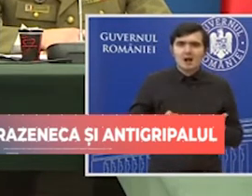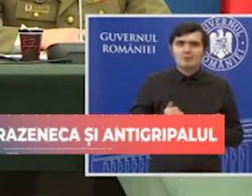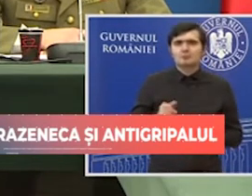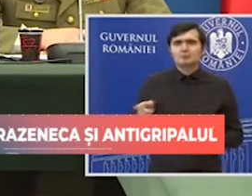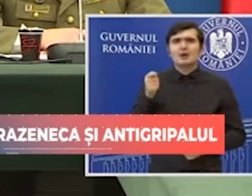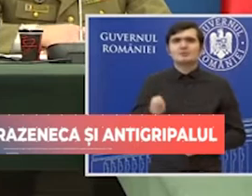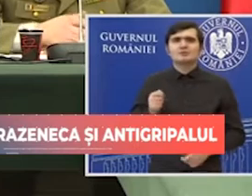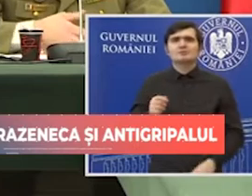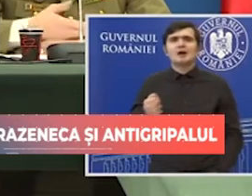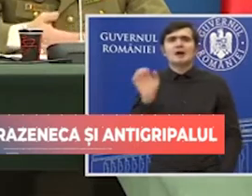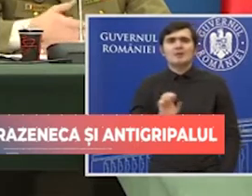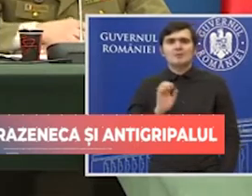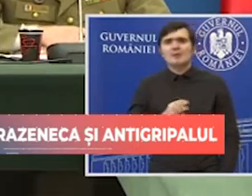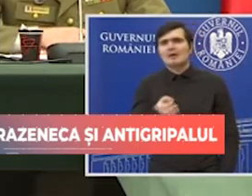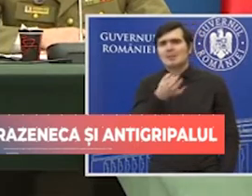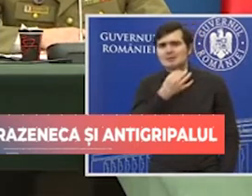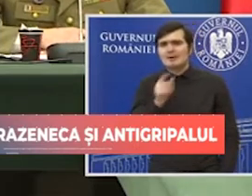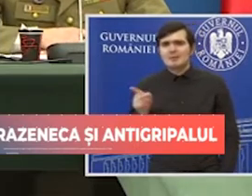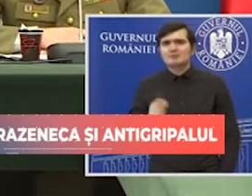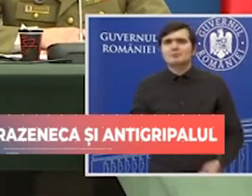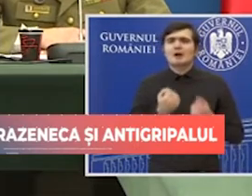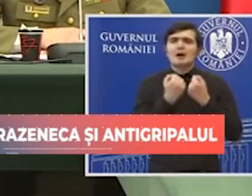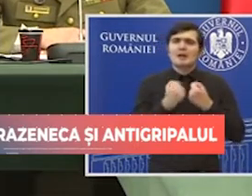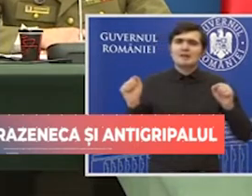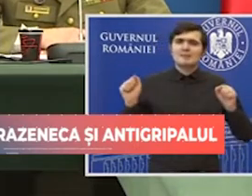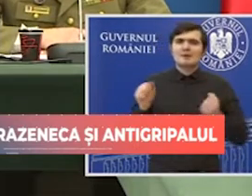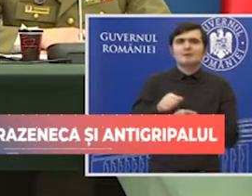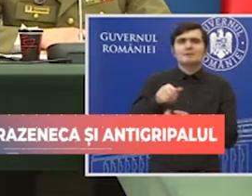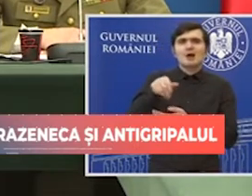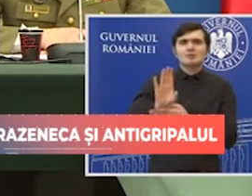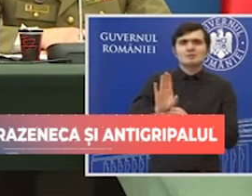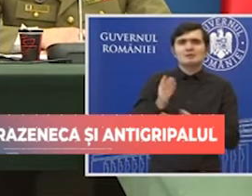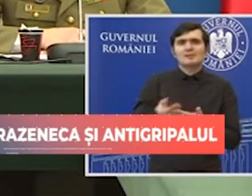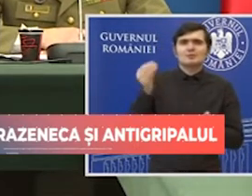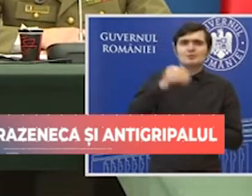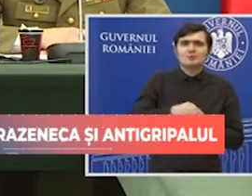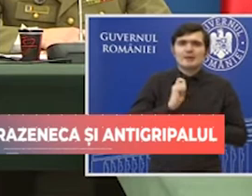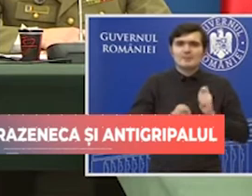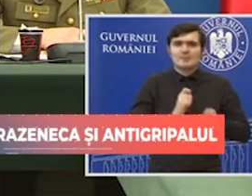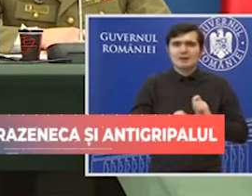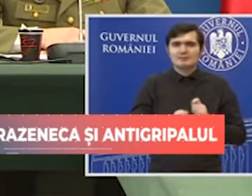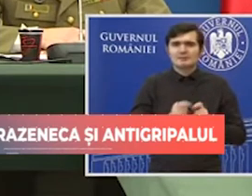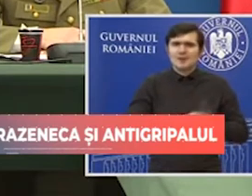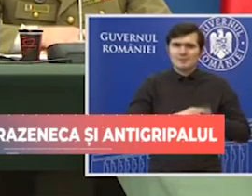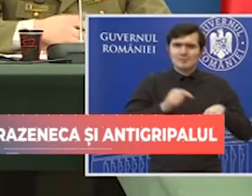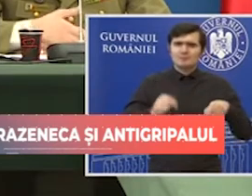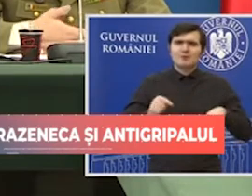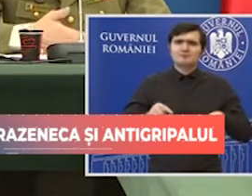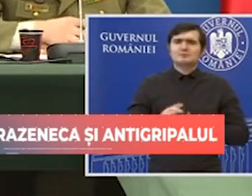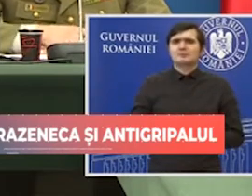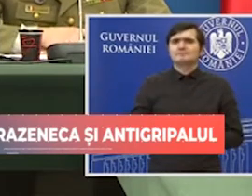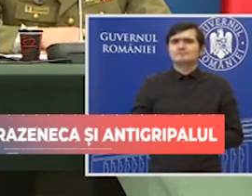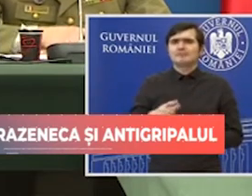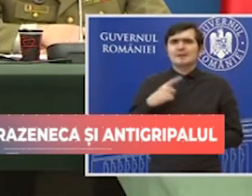Agenția Europeană a Medicamentului a eliberat autorizarea condiționată de punere pe piață, însă în momentul acesta există